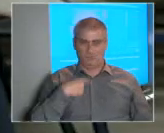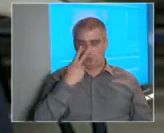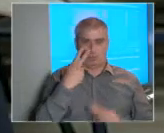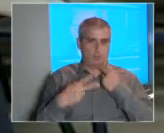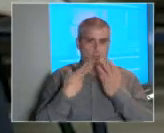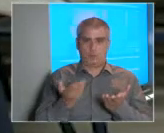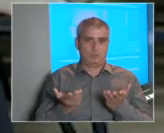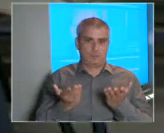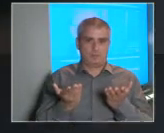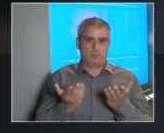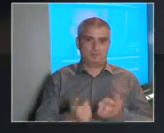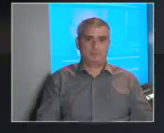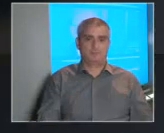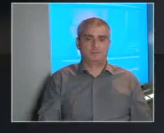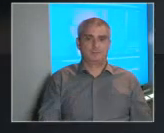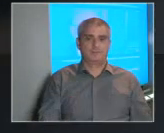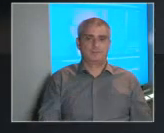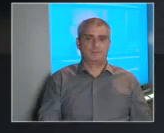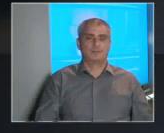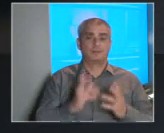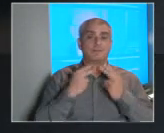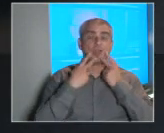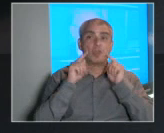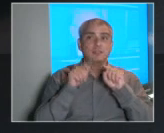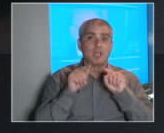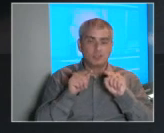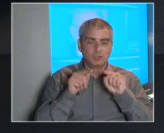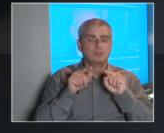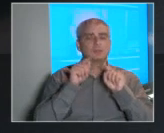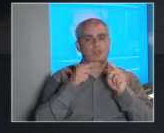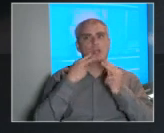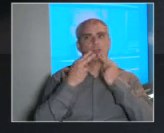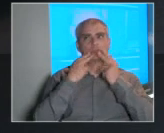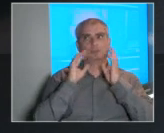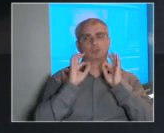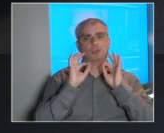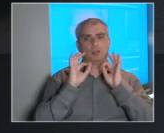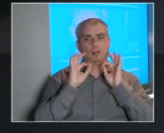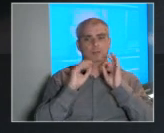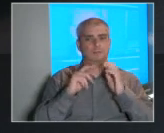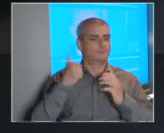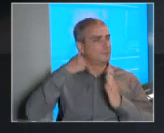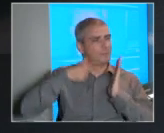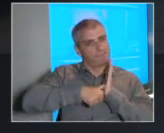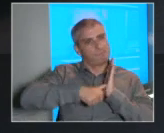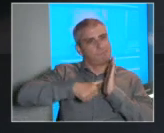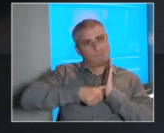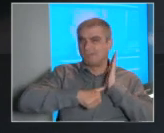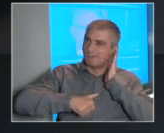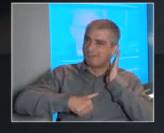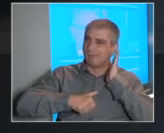התוצאה איתו, והתוצאה הזו היא התוצאה של המערכה הזו. בוא